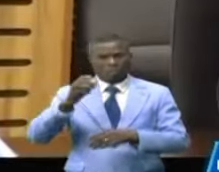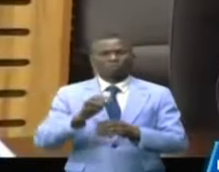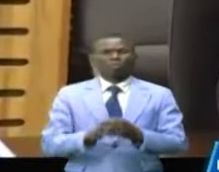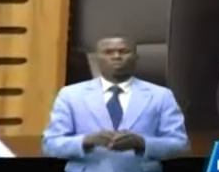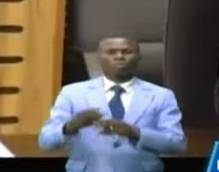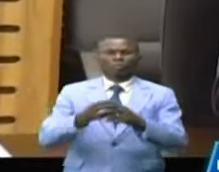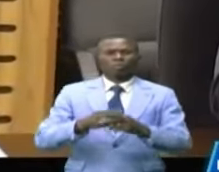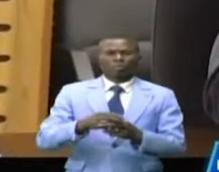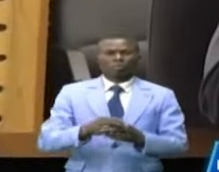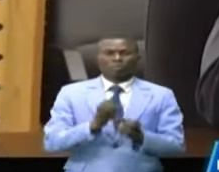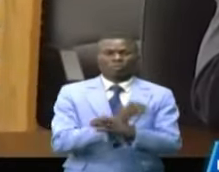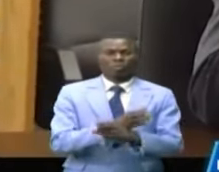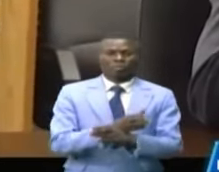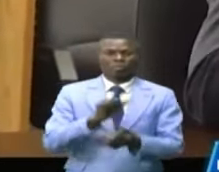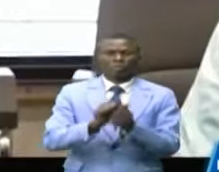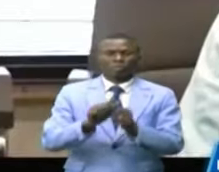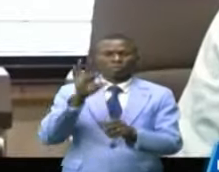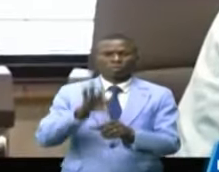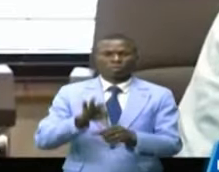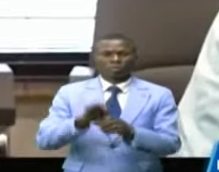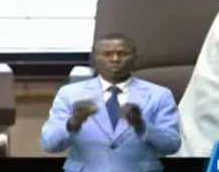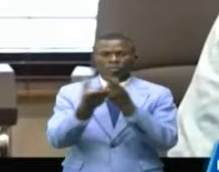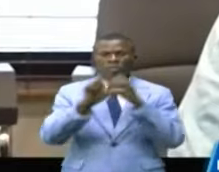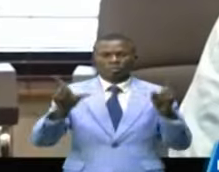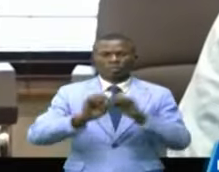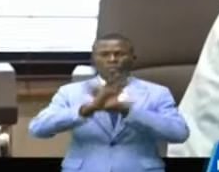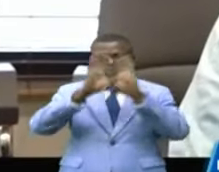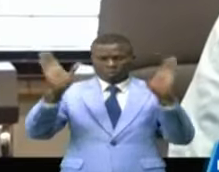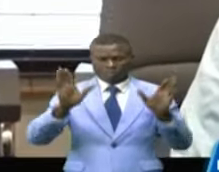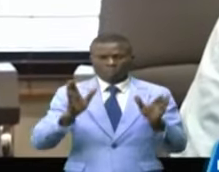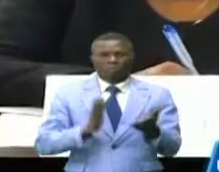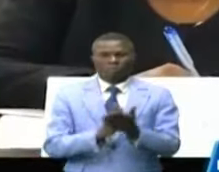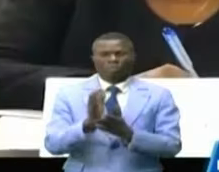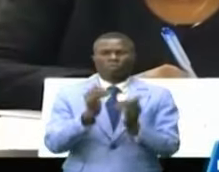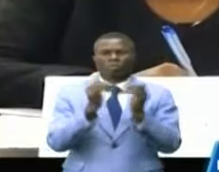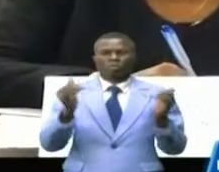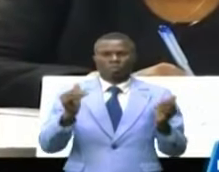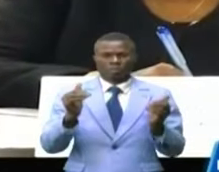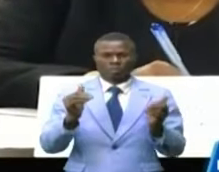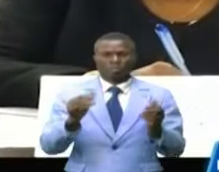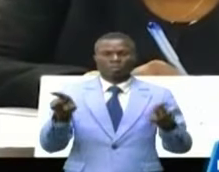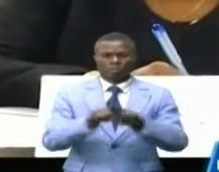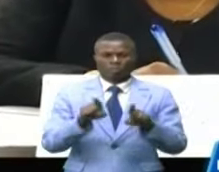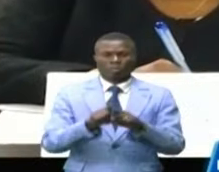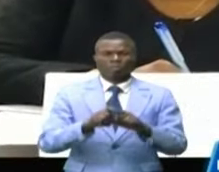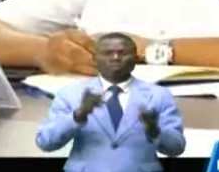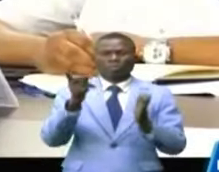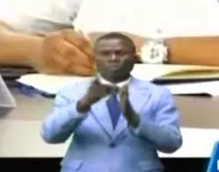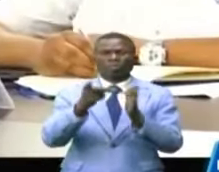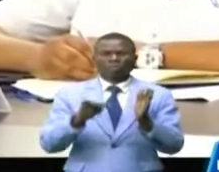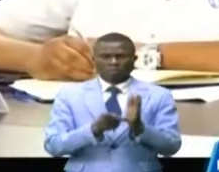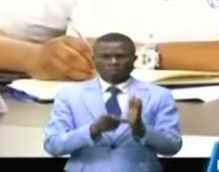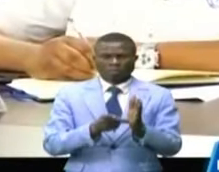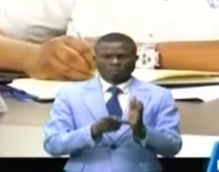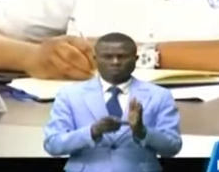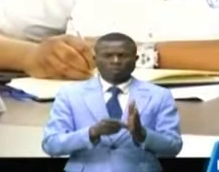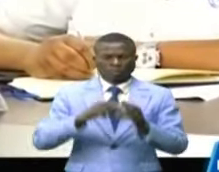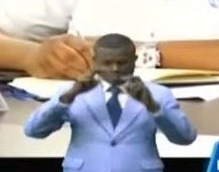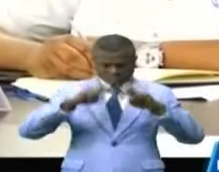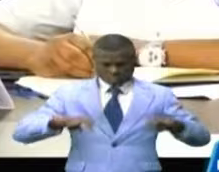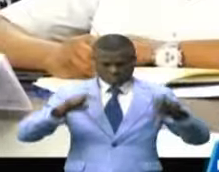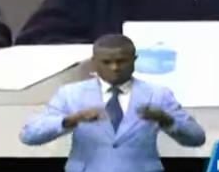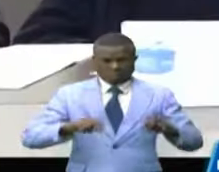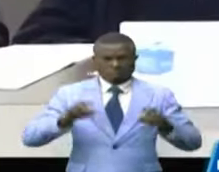à la tenue des élections libres, équitables, transparentes, crédibles et pacifiques, conformément aux principes et lignes directrices révisées de